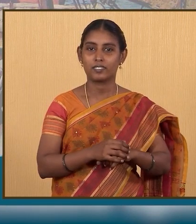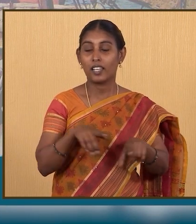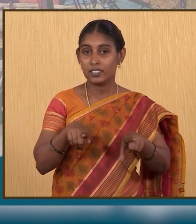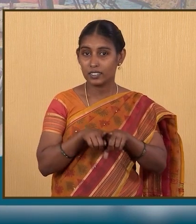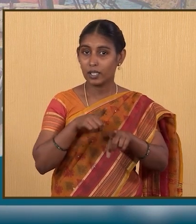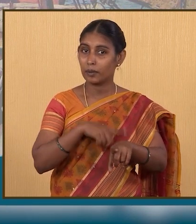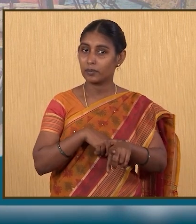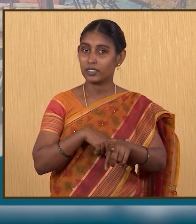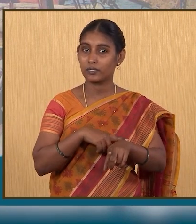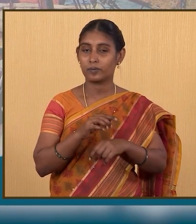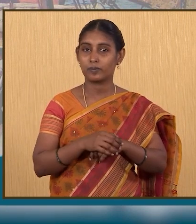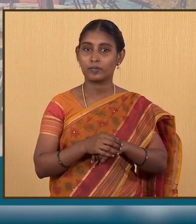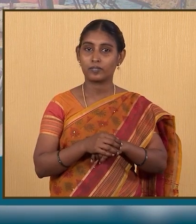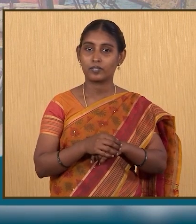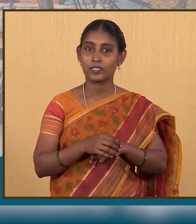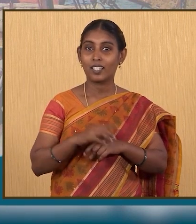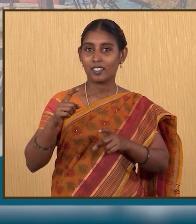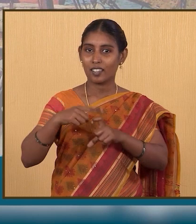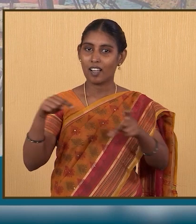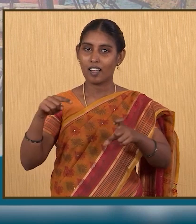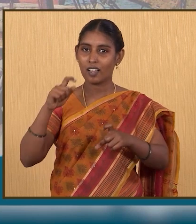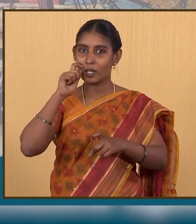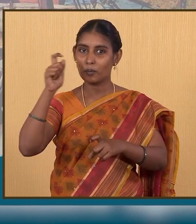தோற்றுடுவாங்க. உடனே இந்த சம்பவமானது